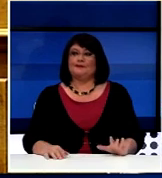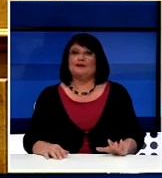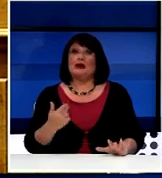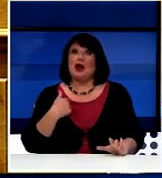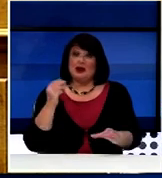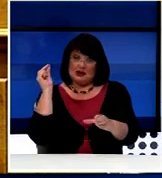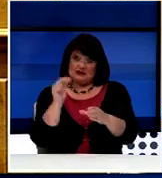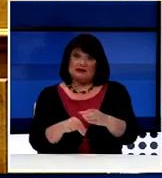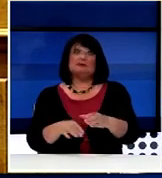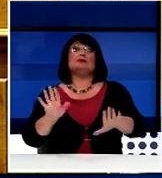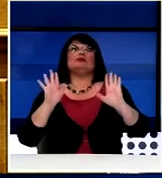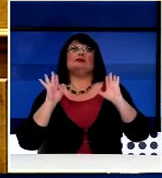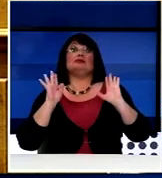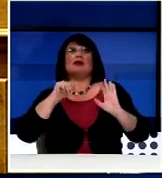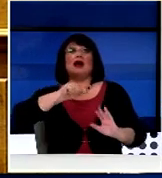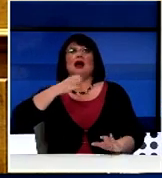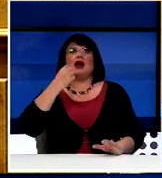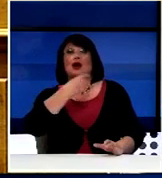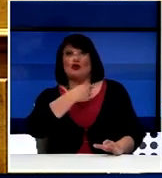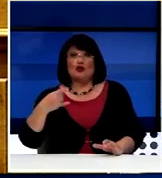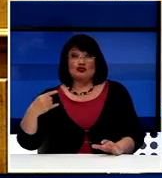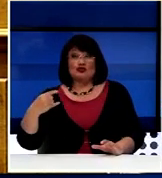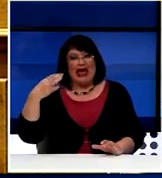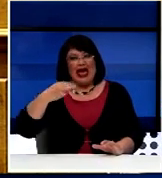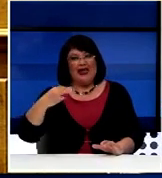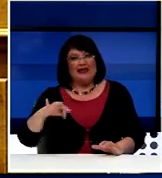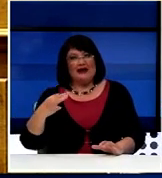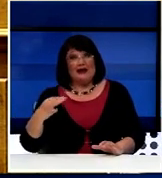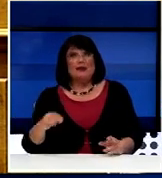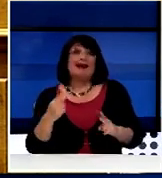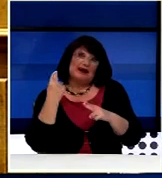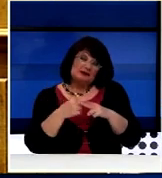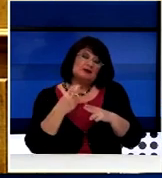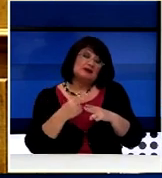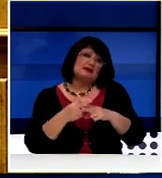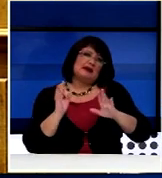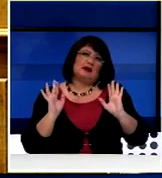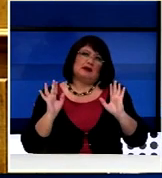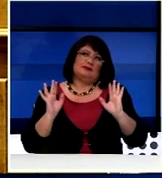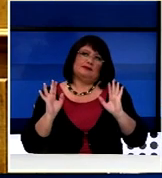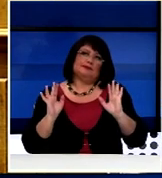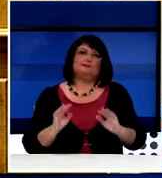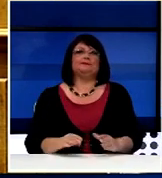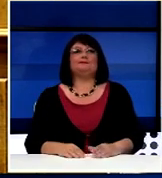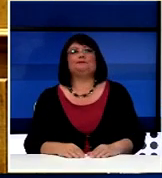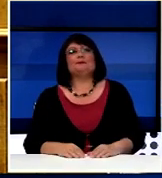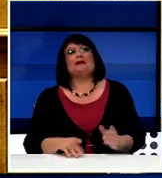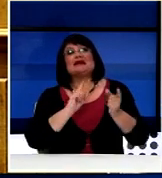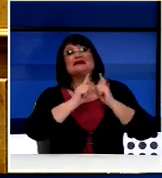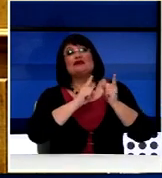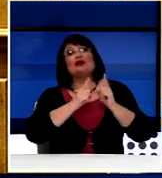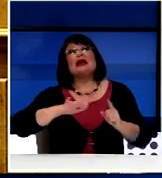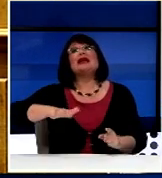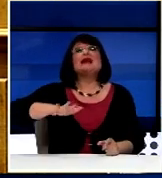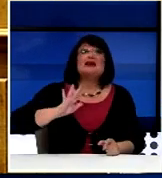καταψηφίζουμε μια συμφωνία που παρά τις αδυναμίες της στέμνει το τουρκολιβικό παράνομο σύμφωνο και μια συμφωνία που